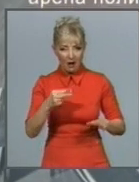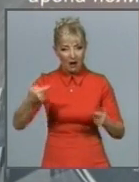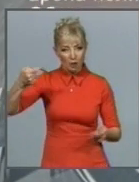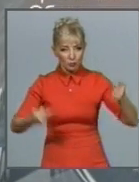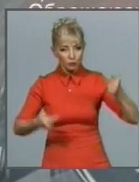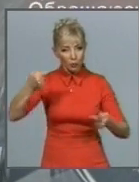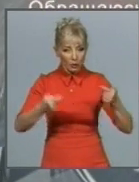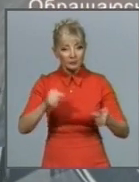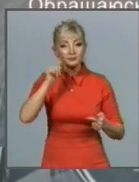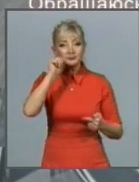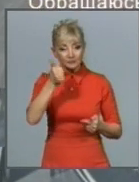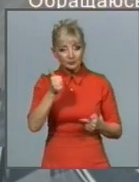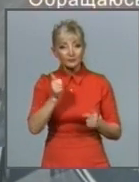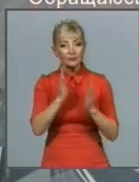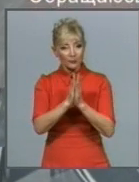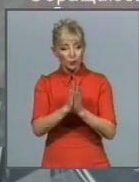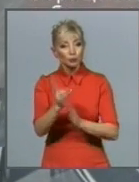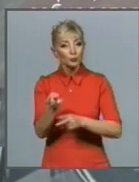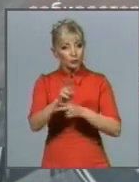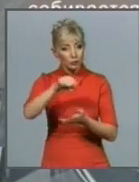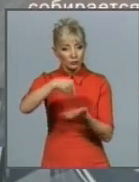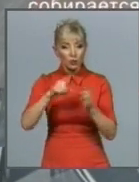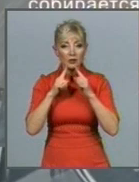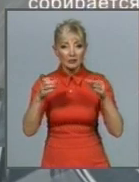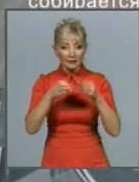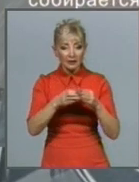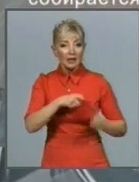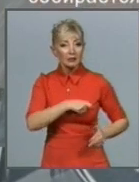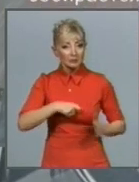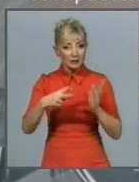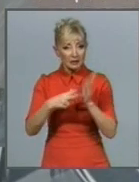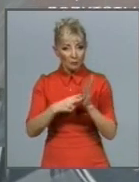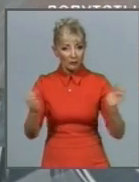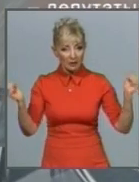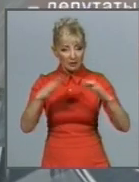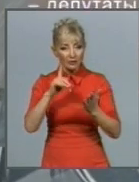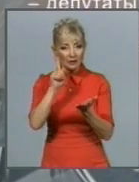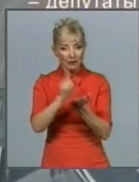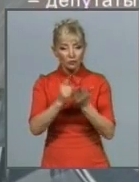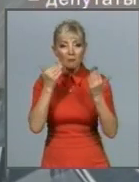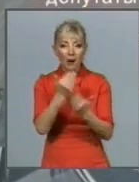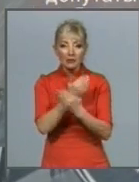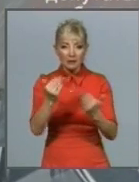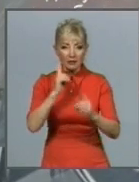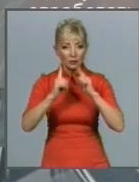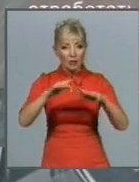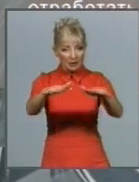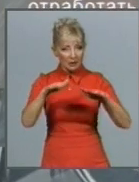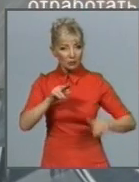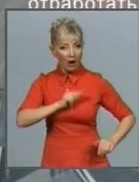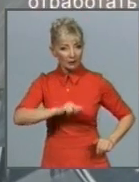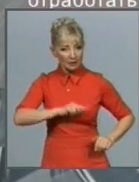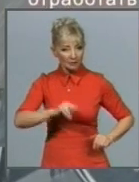завтра собирается прийти в городской совет. Депутаты 7-го созыва должны отработать свою последнюю сессию в рабочей, а